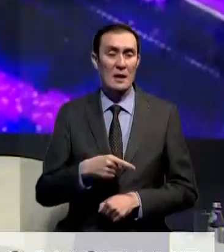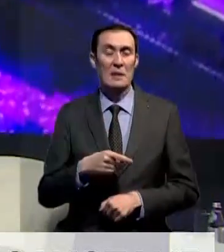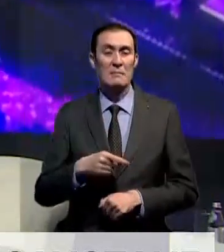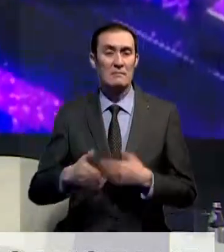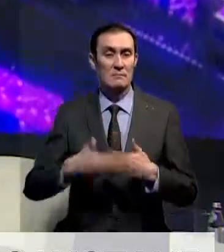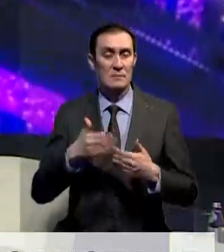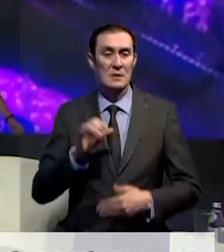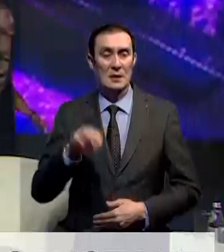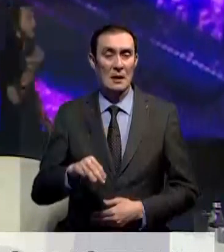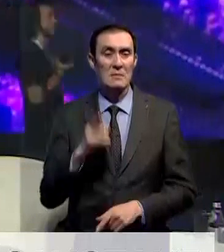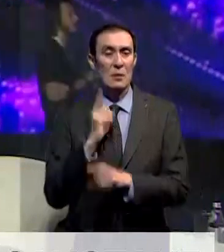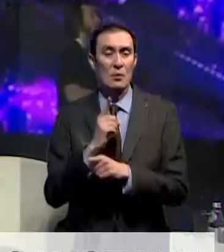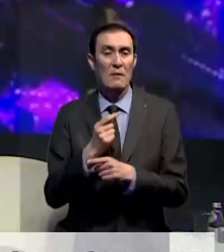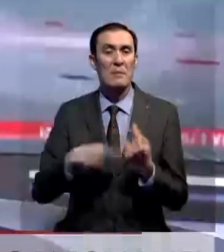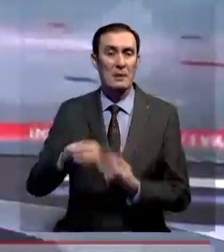незаконного предпринимательства.